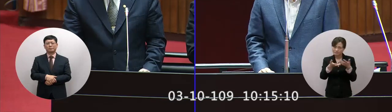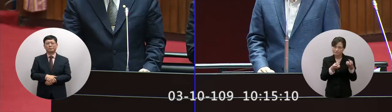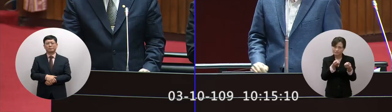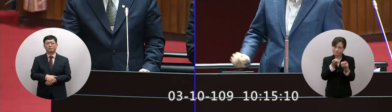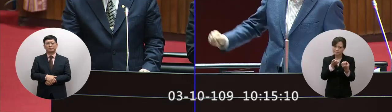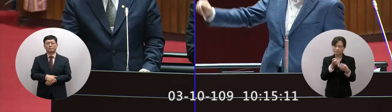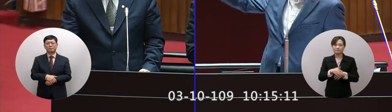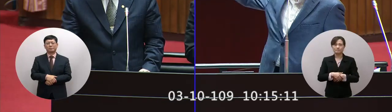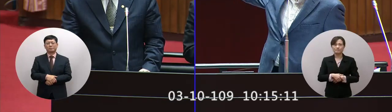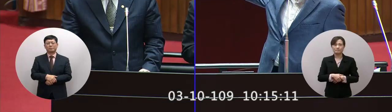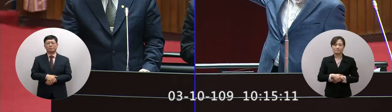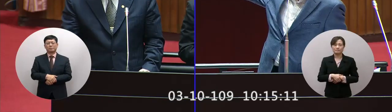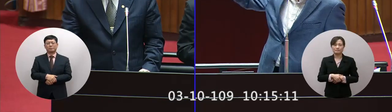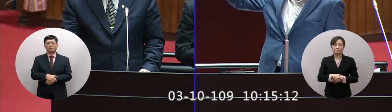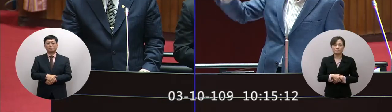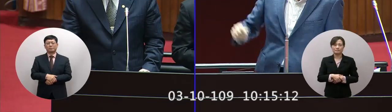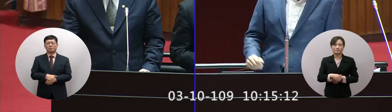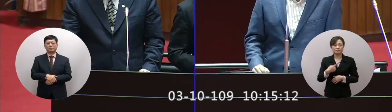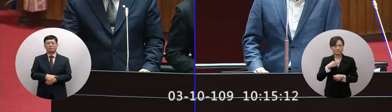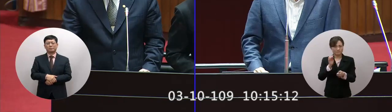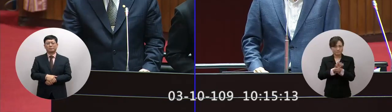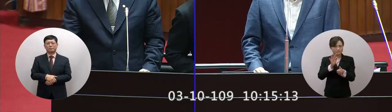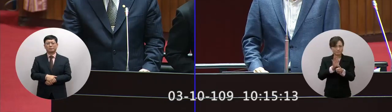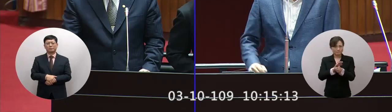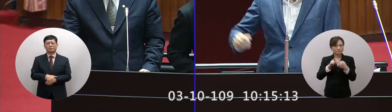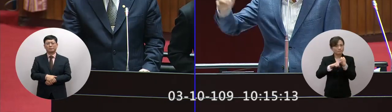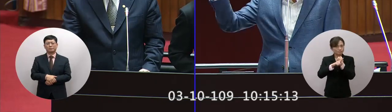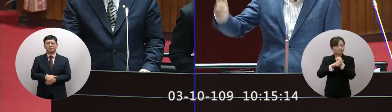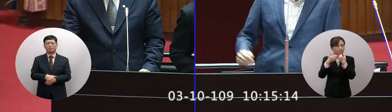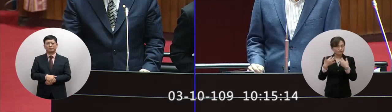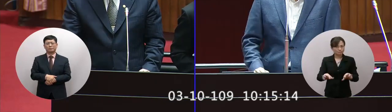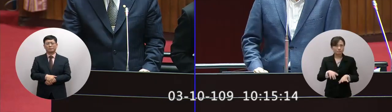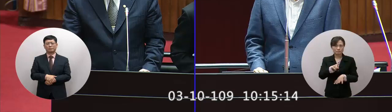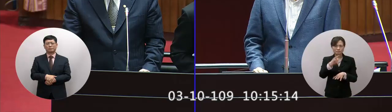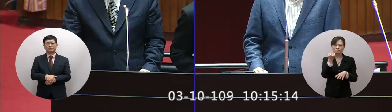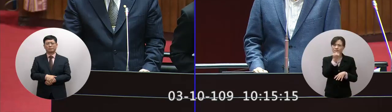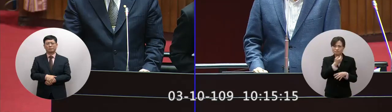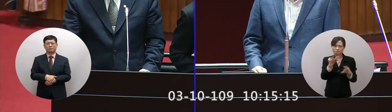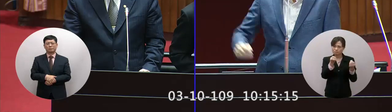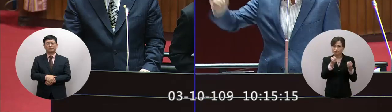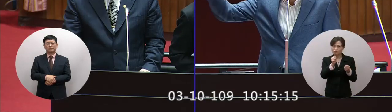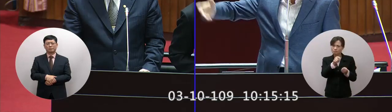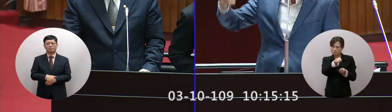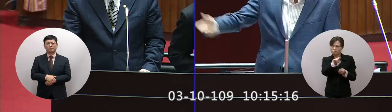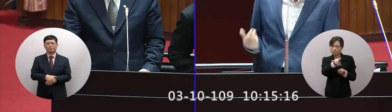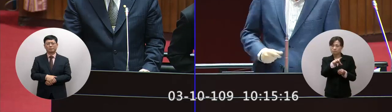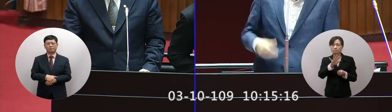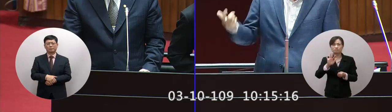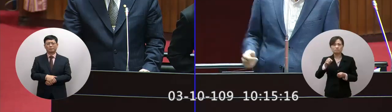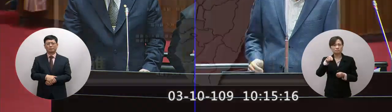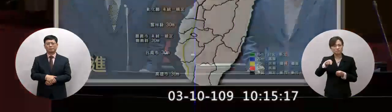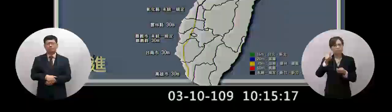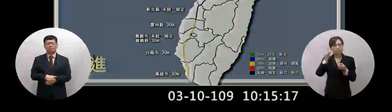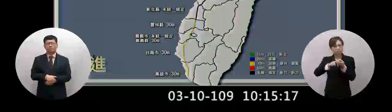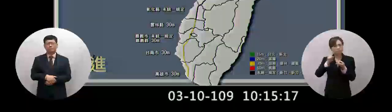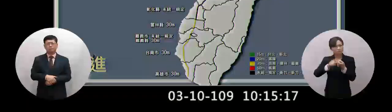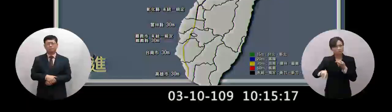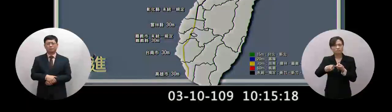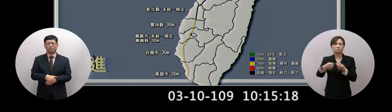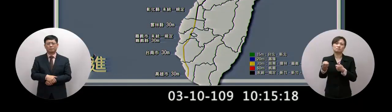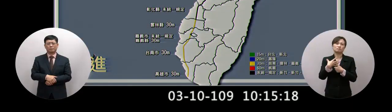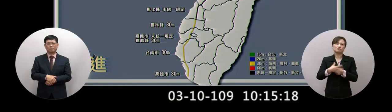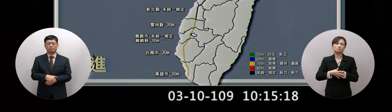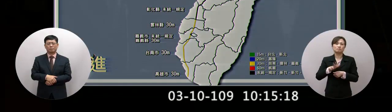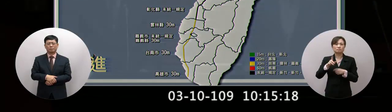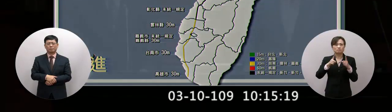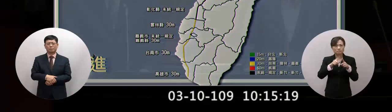论，我也帮你做功课，也许你都有数据。那你觉得这样的合不合理？就这样而已嘛。有人